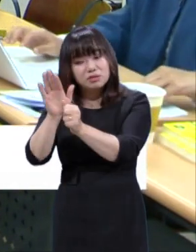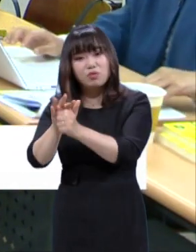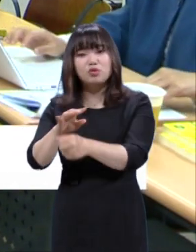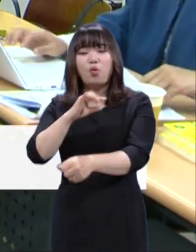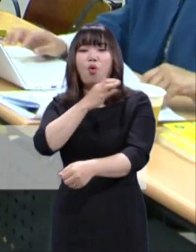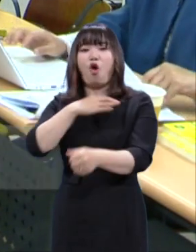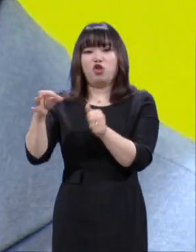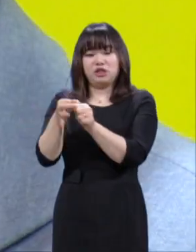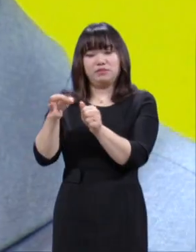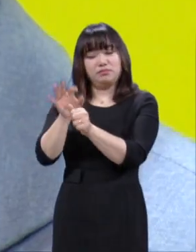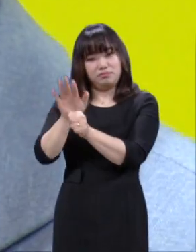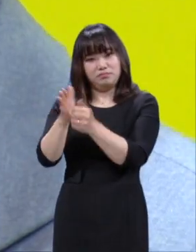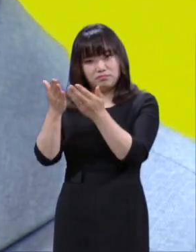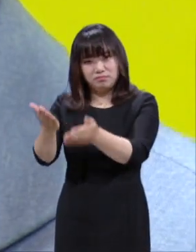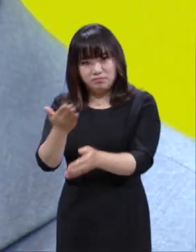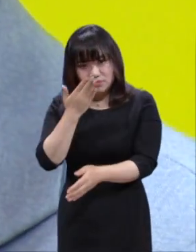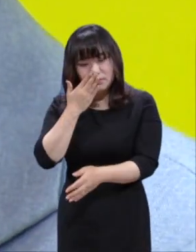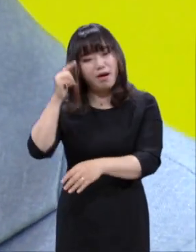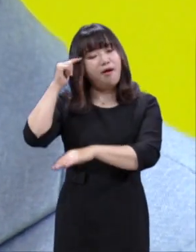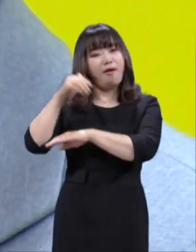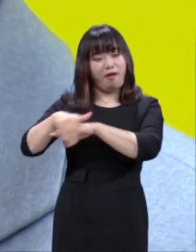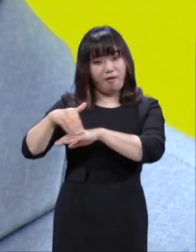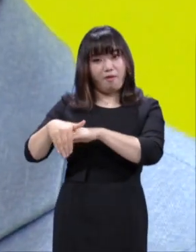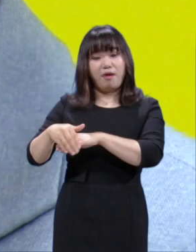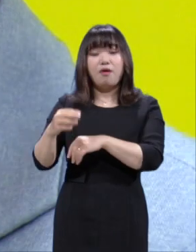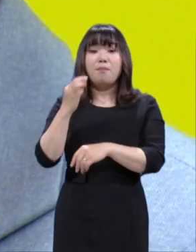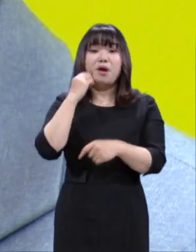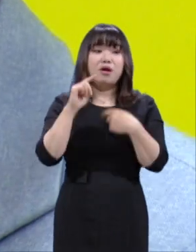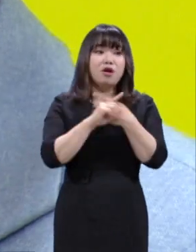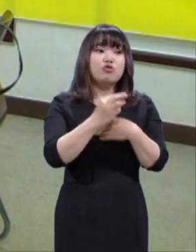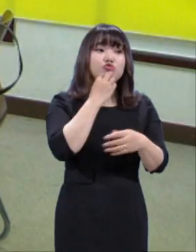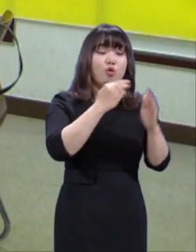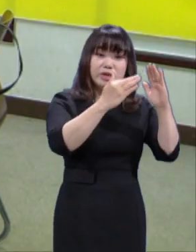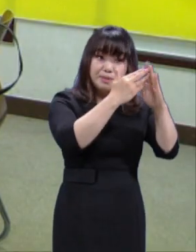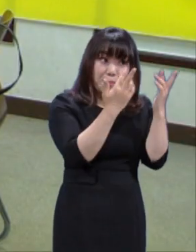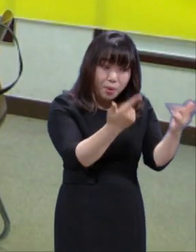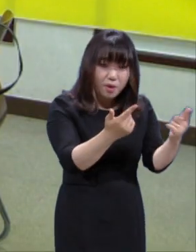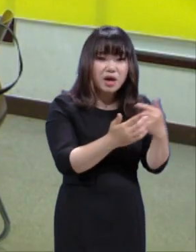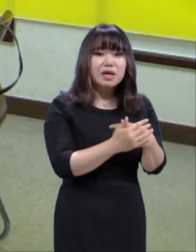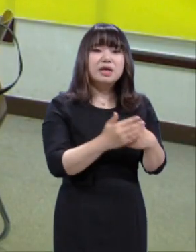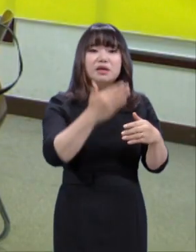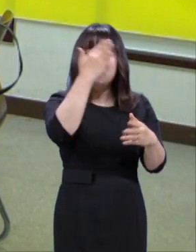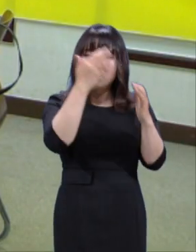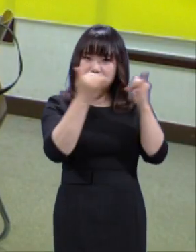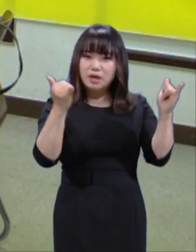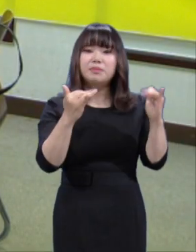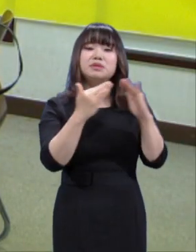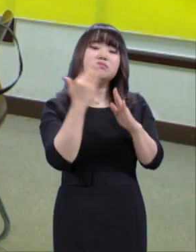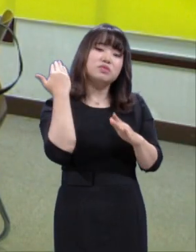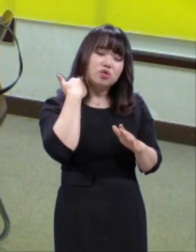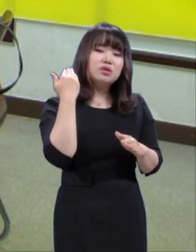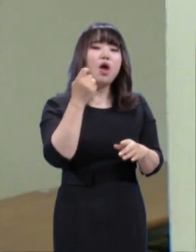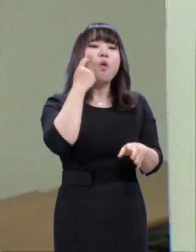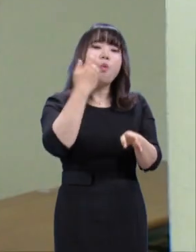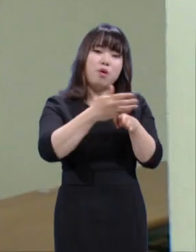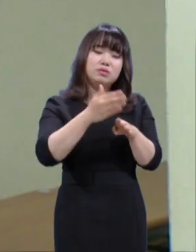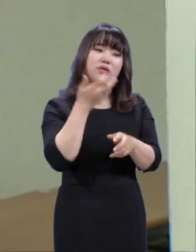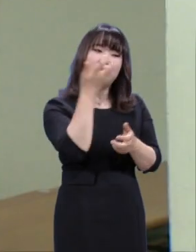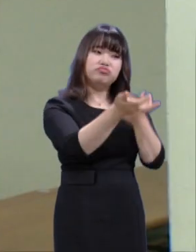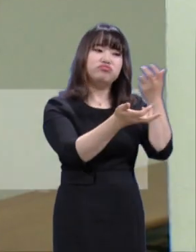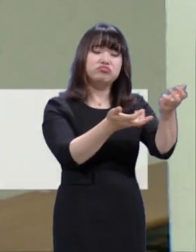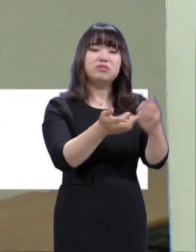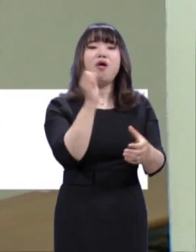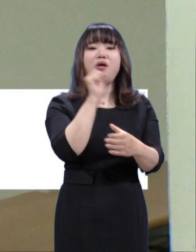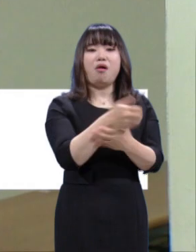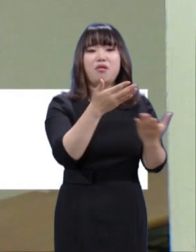연금을 제공합니다. 서울의 집은 저렴한 장기 전월세로 청년들에게 제공하게 됩니다. 집값의